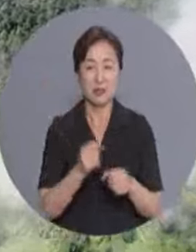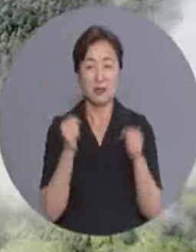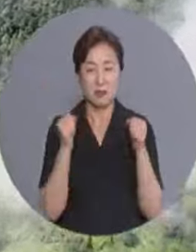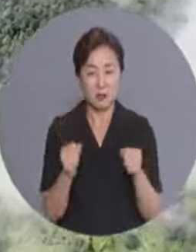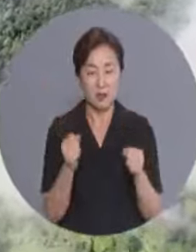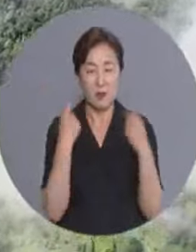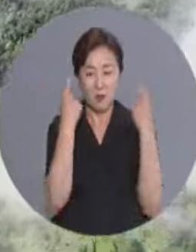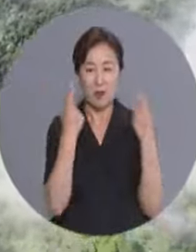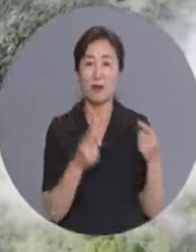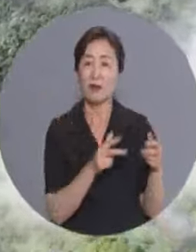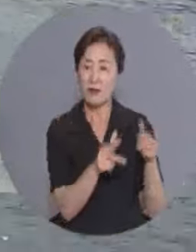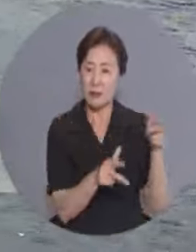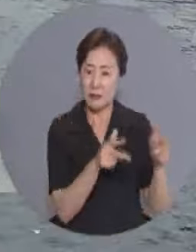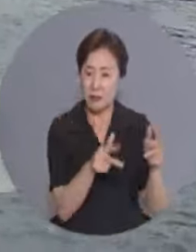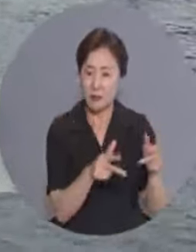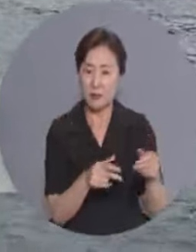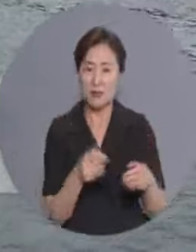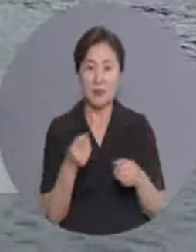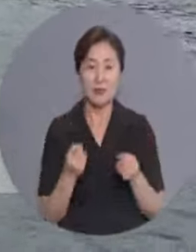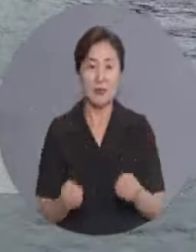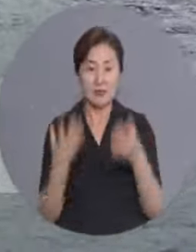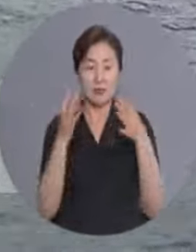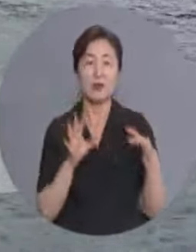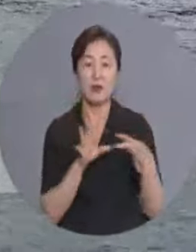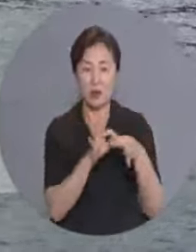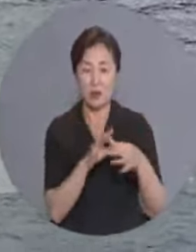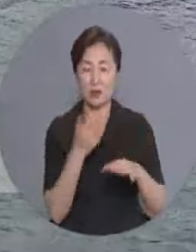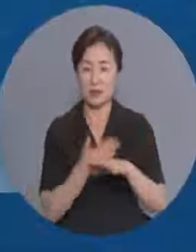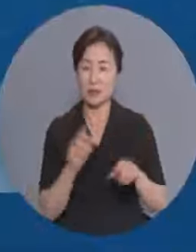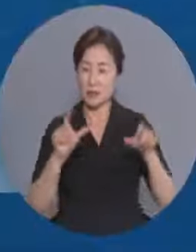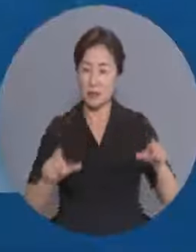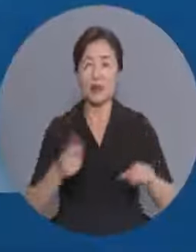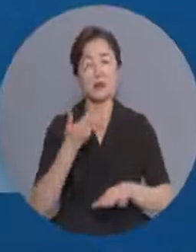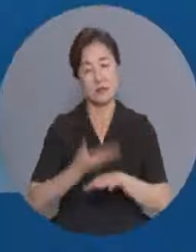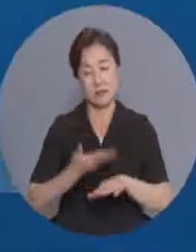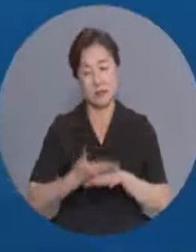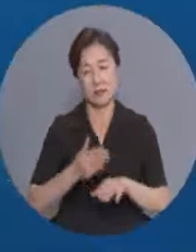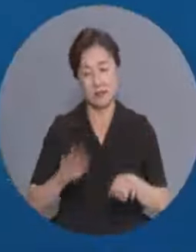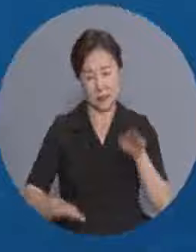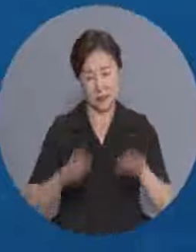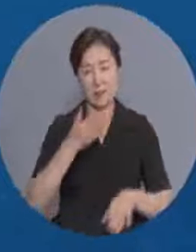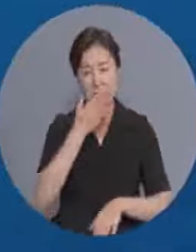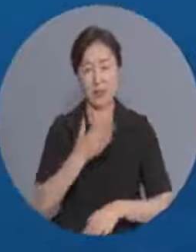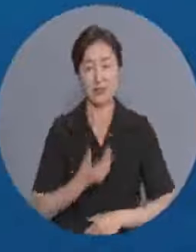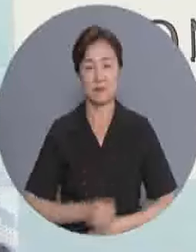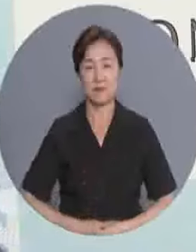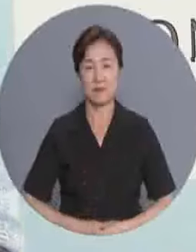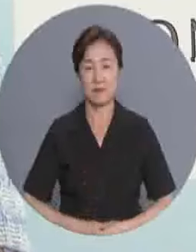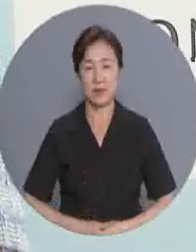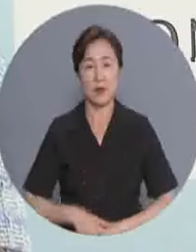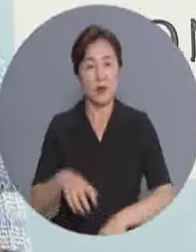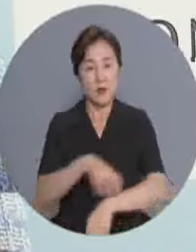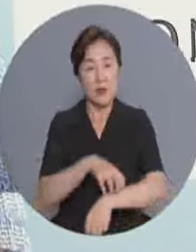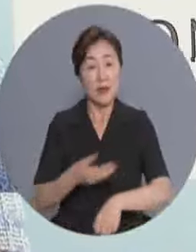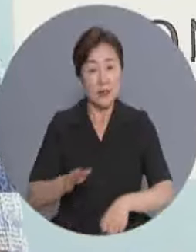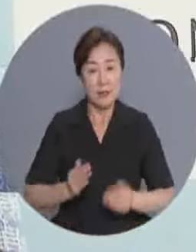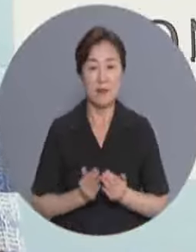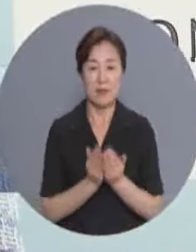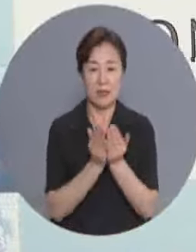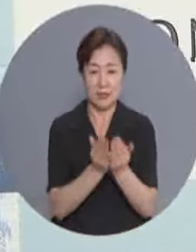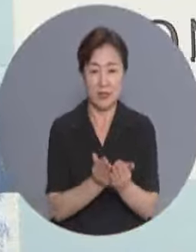관광 상품이나 이벤트와 연결하면 다른 지역과 차별성을 둘 수 있다는 는 겁니다 조금 불편하게 배를 타고